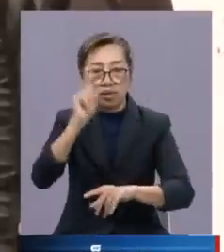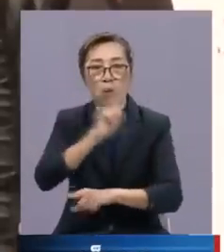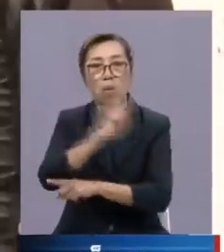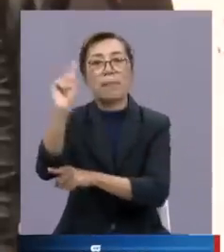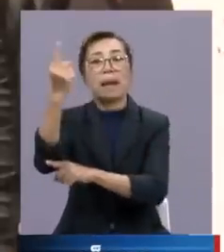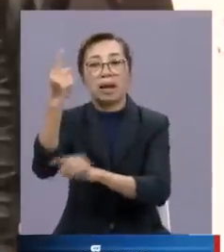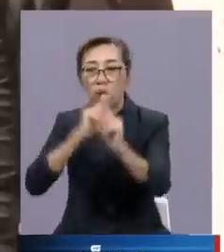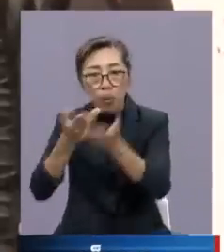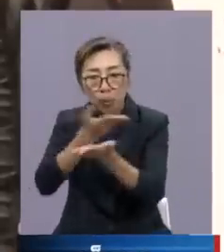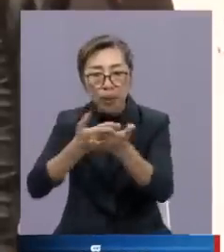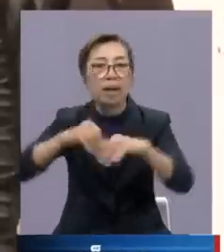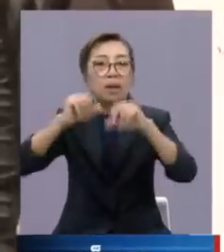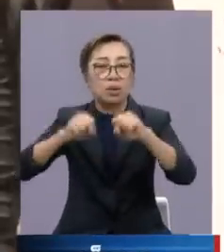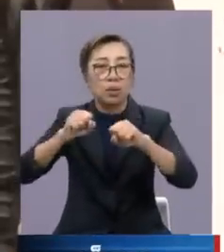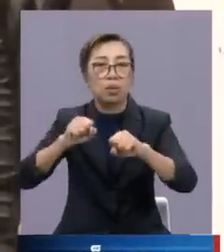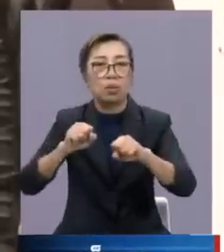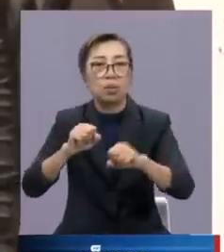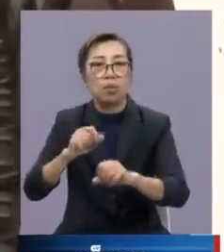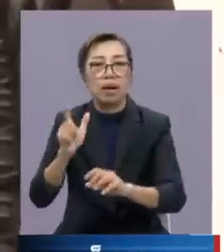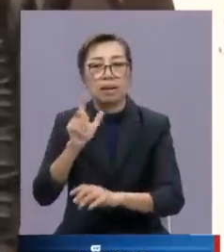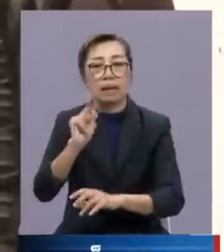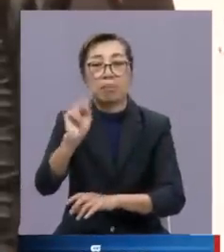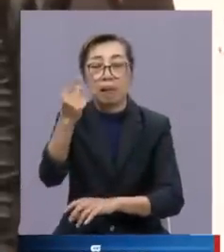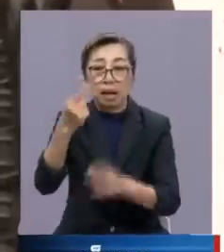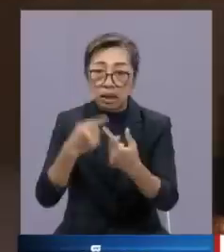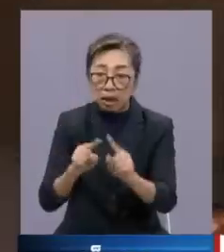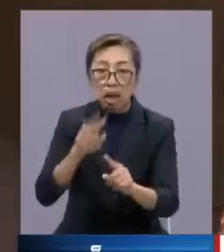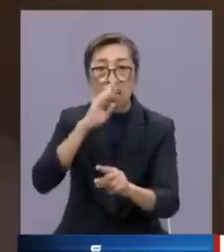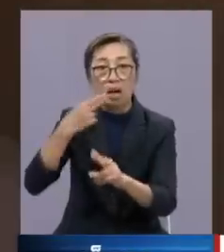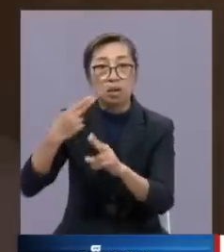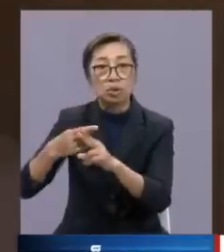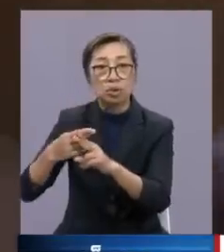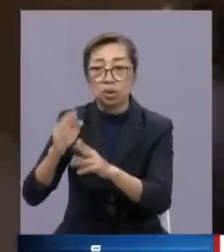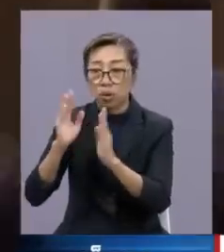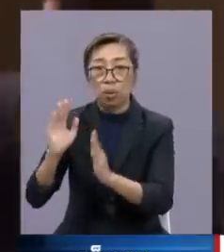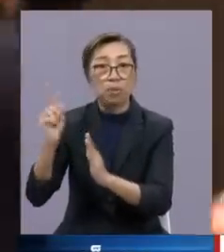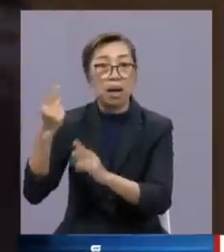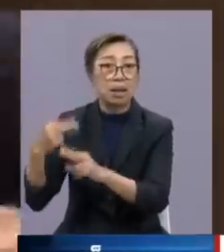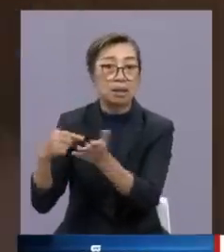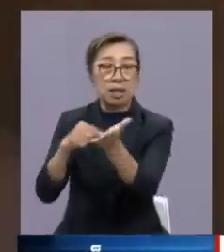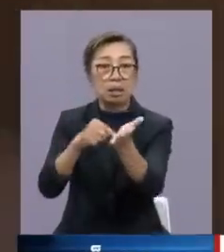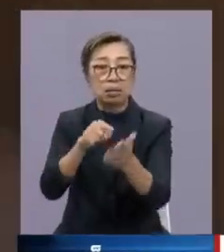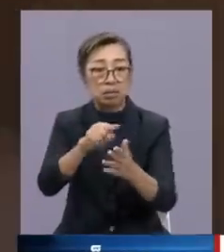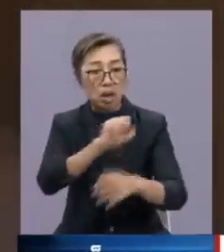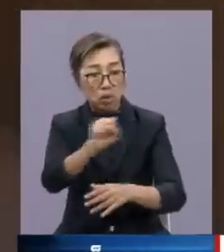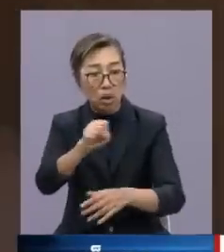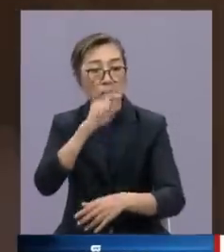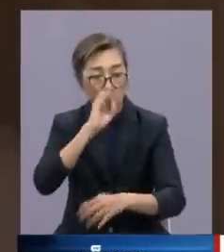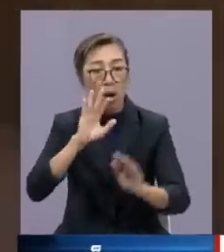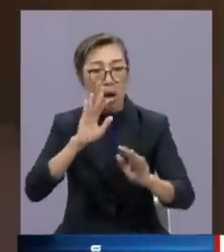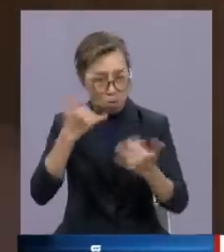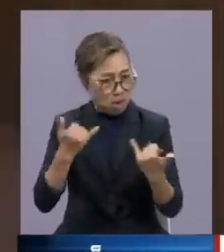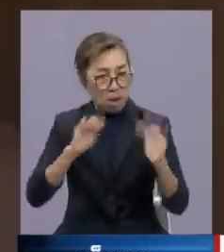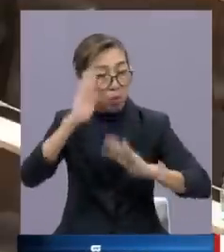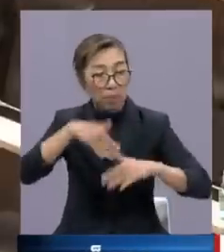ตกลงกันแล้วว่าได้ข้อสรุปว่าสามารถเสนอชื่อใหม่และลงคะแนนโหวตให้กับคนใหม่ได้นั้นก็ไม่ได้ผิดข้อบังคับนะครับแล้วก็ไม่